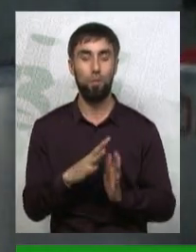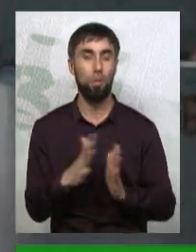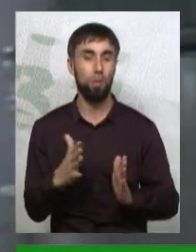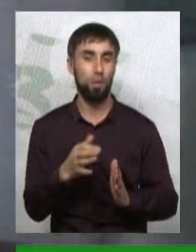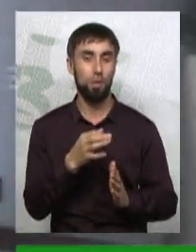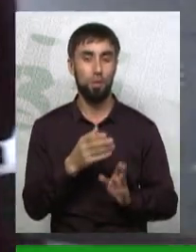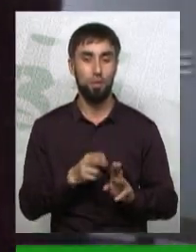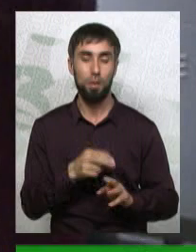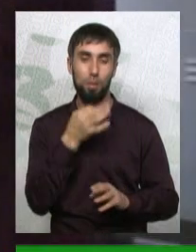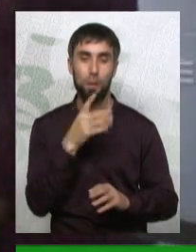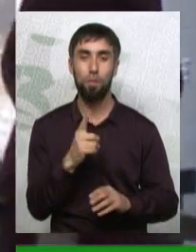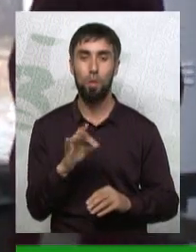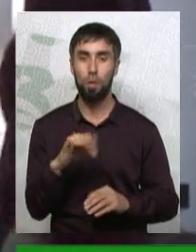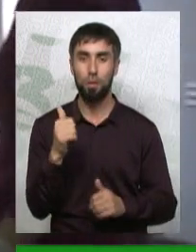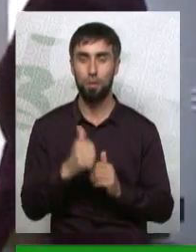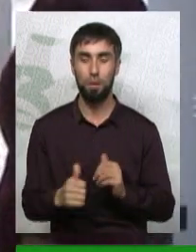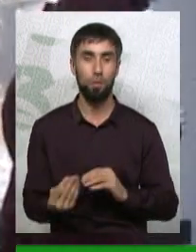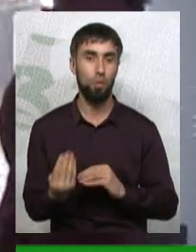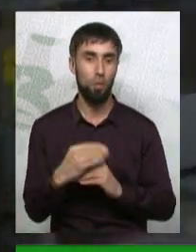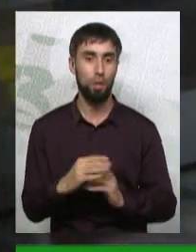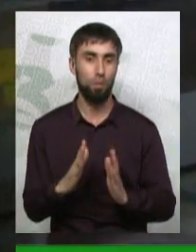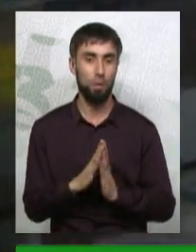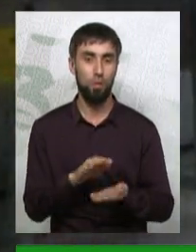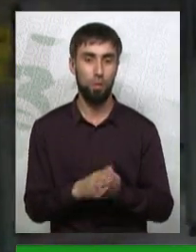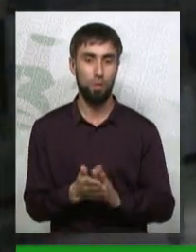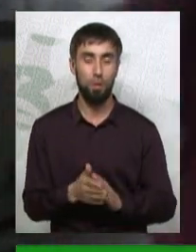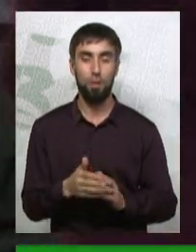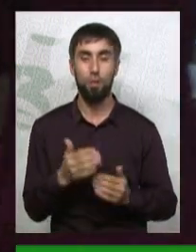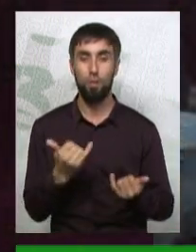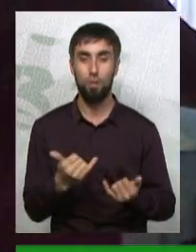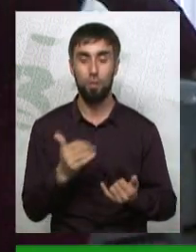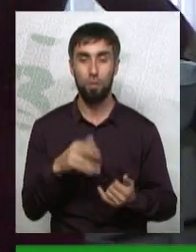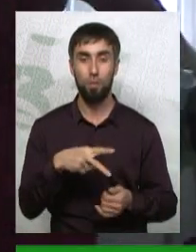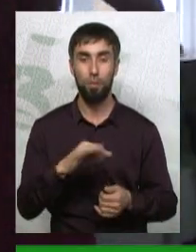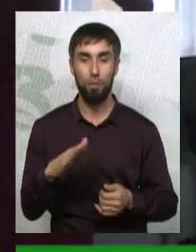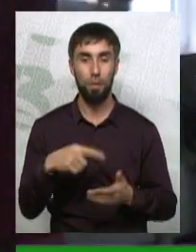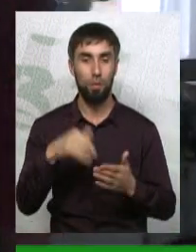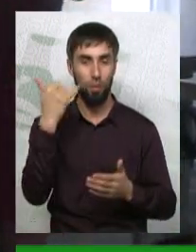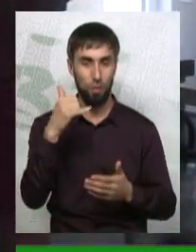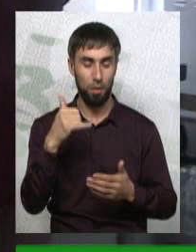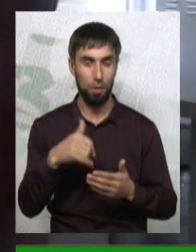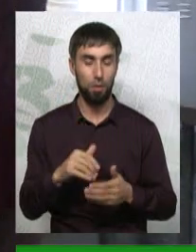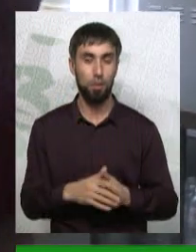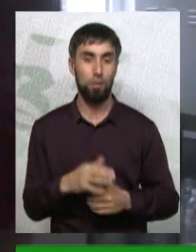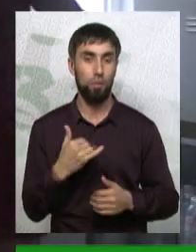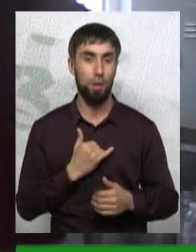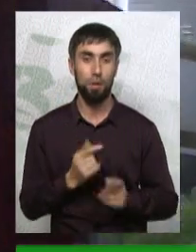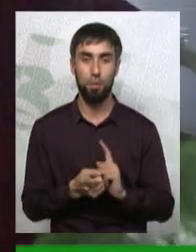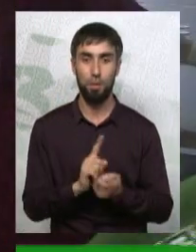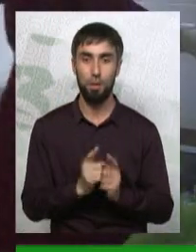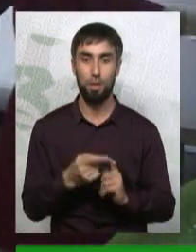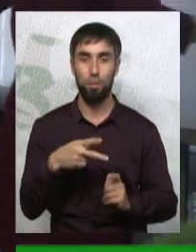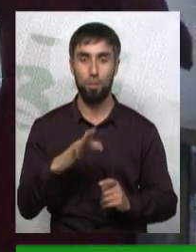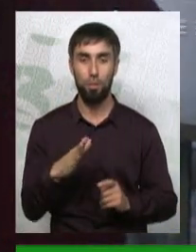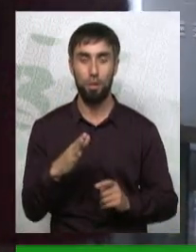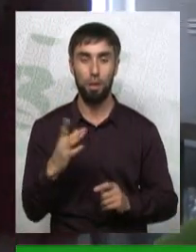дополнительно просят котлеты, добавки просят. Говяжий плов сегодня, они меняются у нас. Неделю два